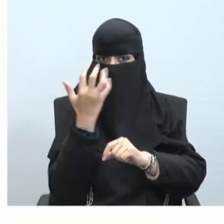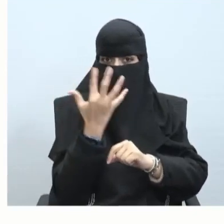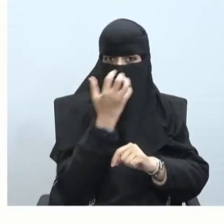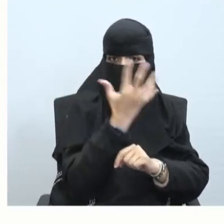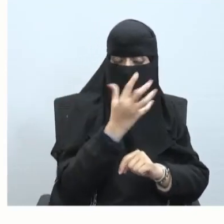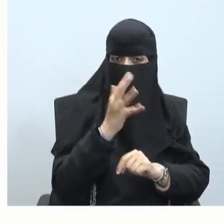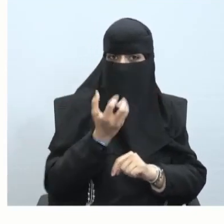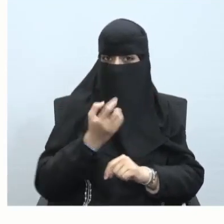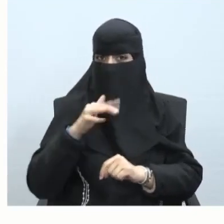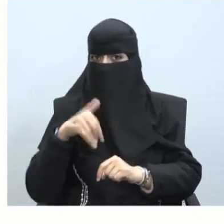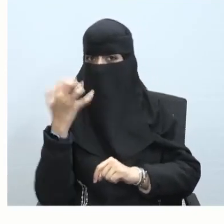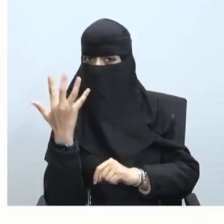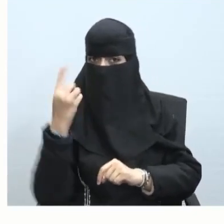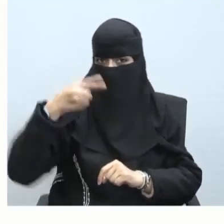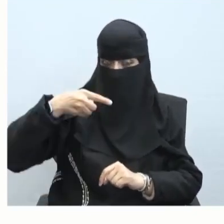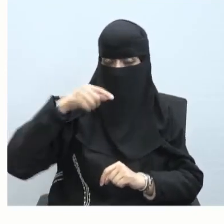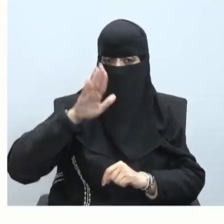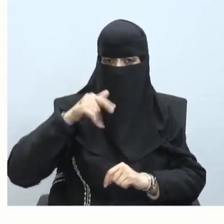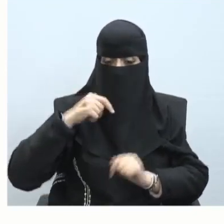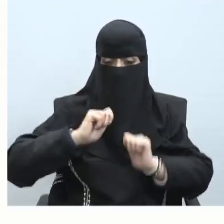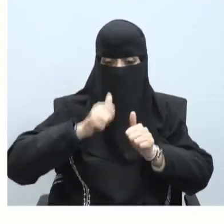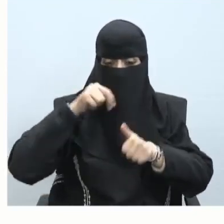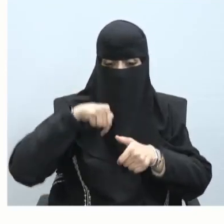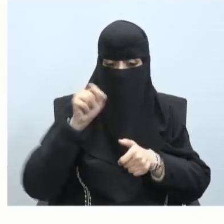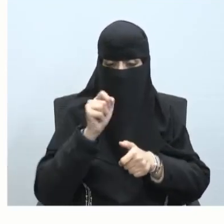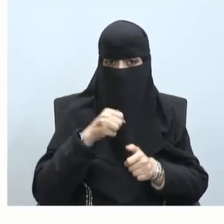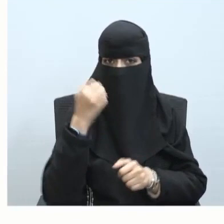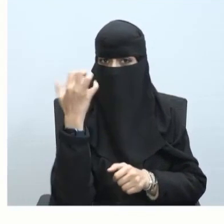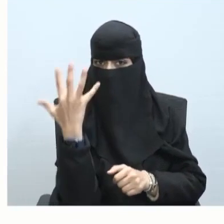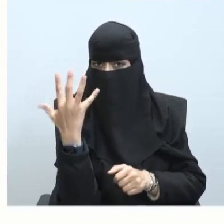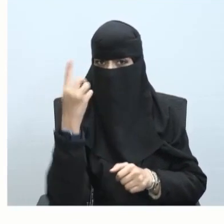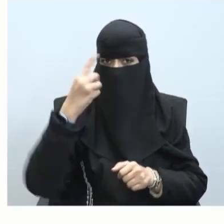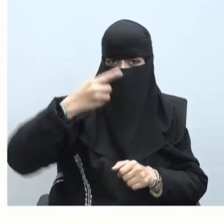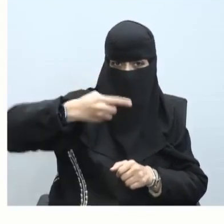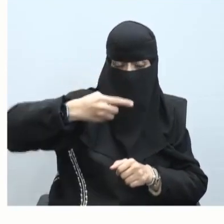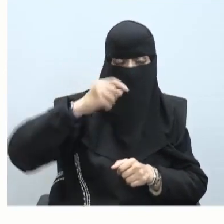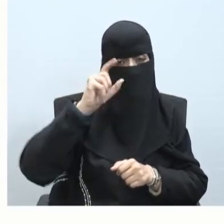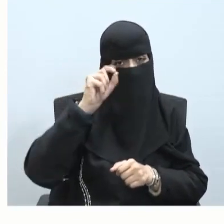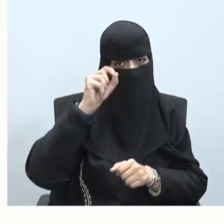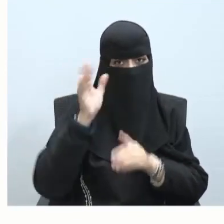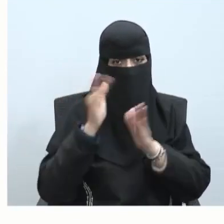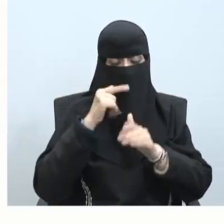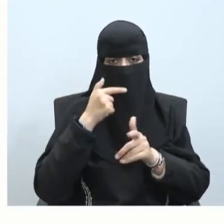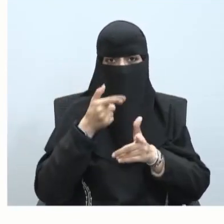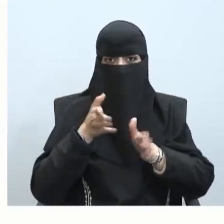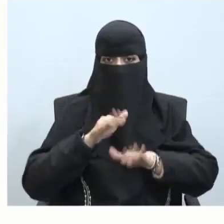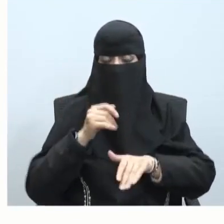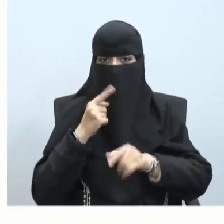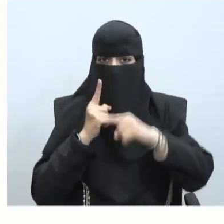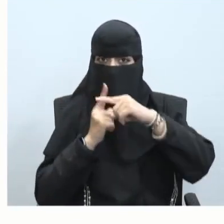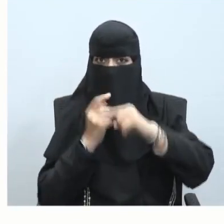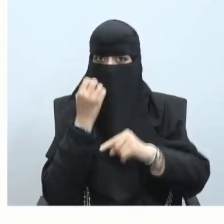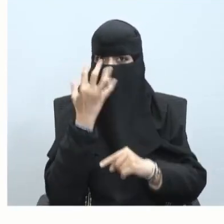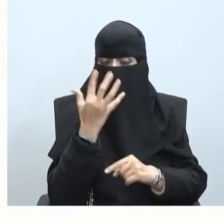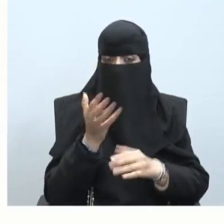بارك الله فيكم خمسه عشر اذا ساكتب هنا خمسه عشر بارك الله فيكم طيب يا